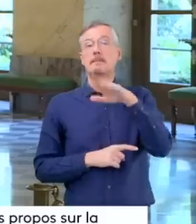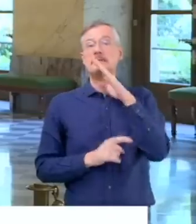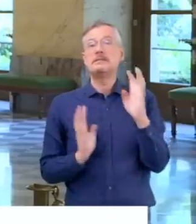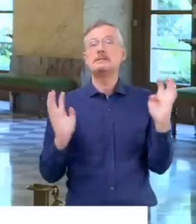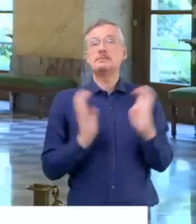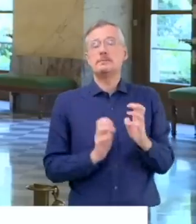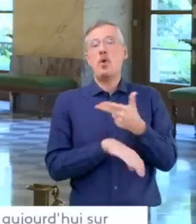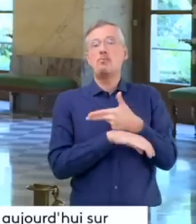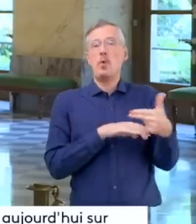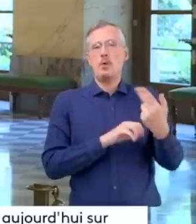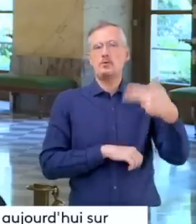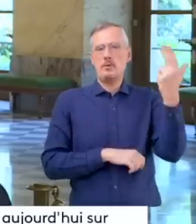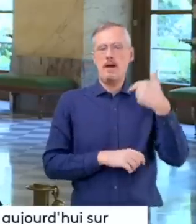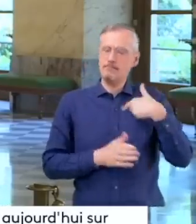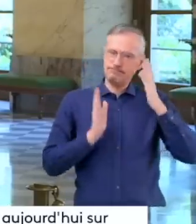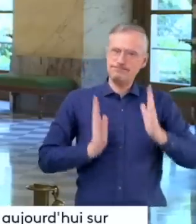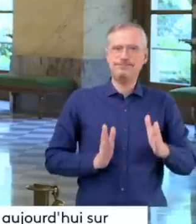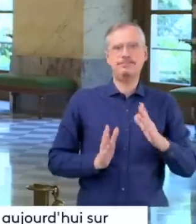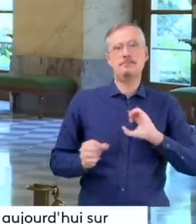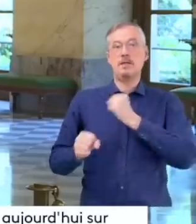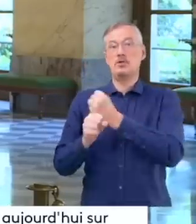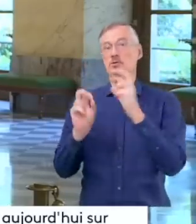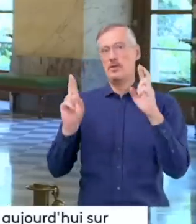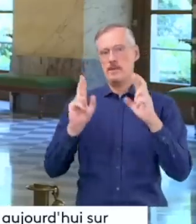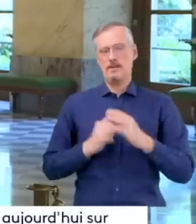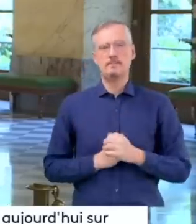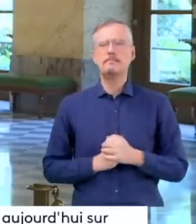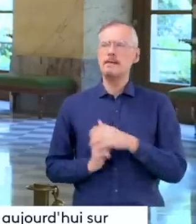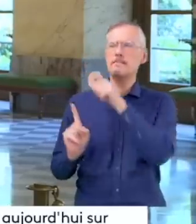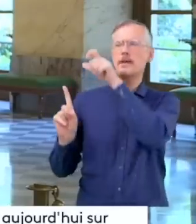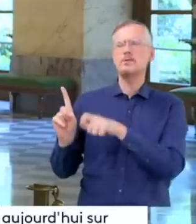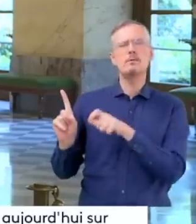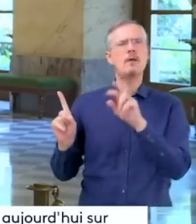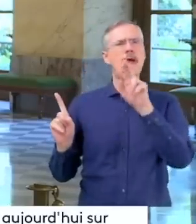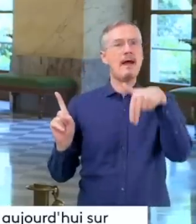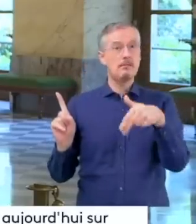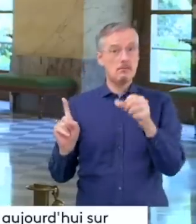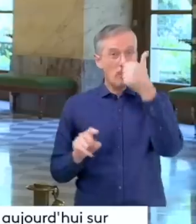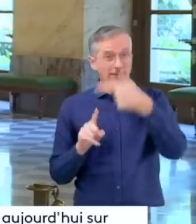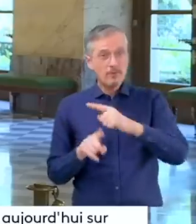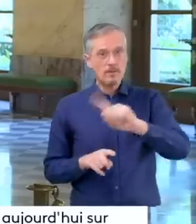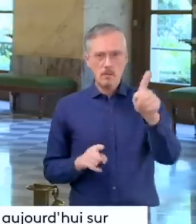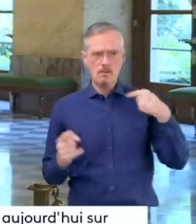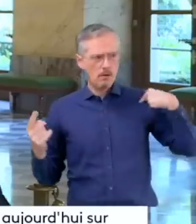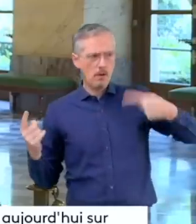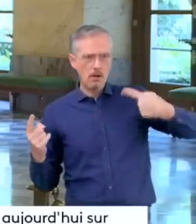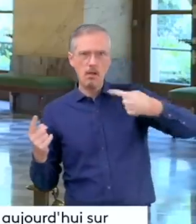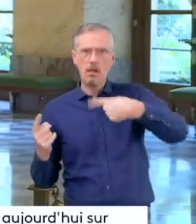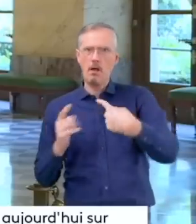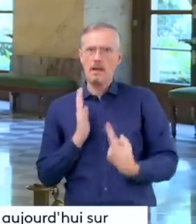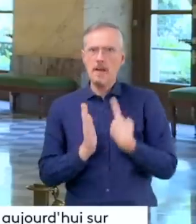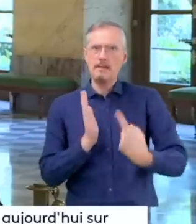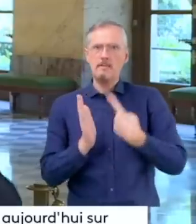cette décision et qu'une peine très lourde sera prise. Mais vous savez, ce monsieur député du Rassemblement national, c'est un multirécidiviste en matière de racisme. Nous